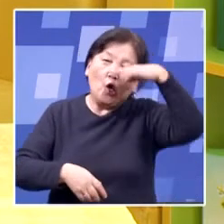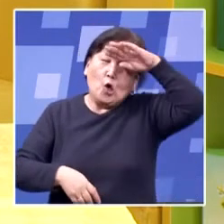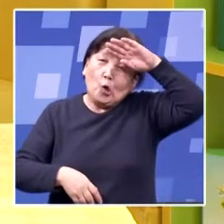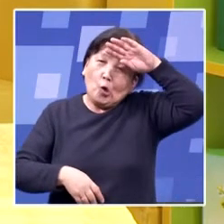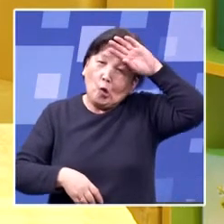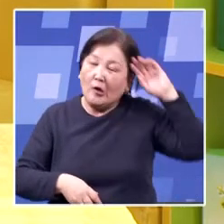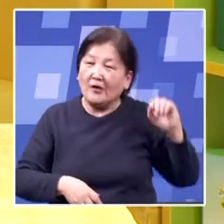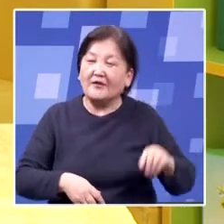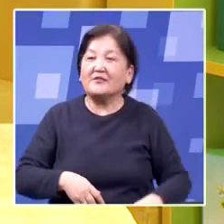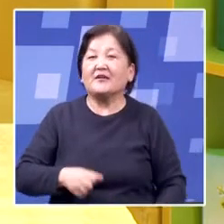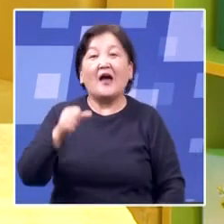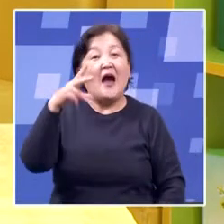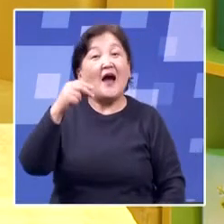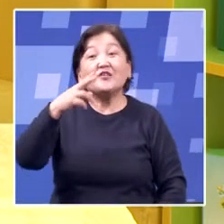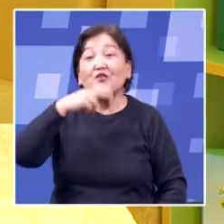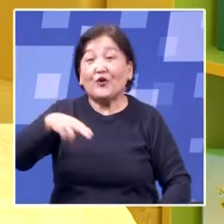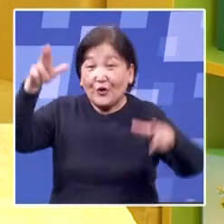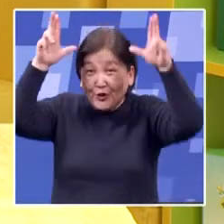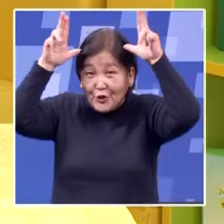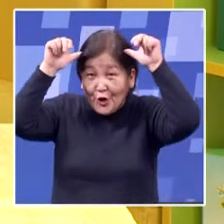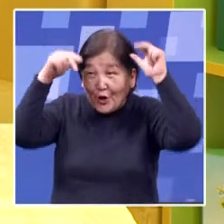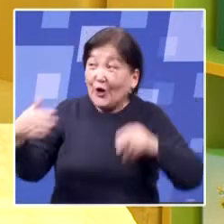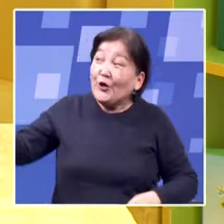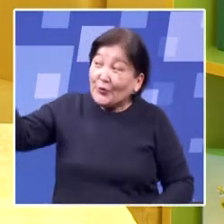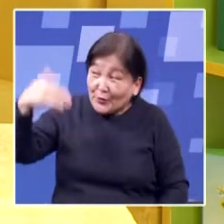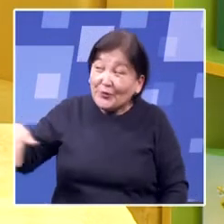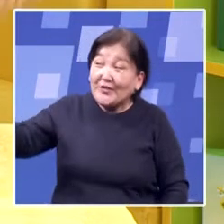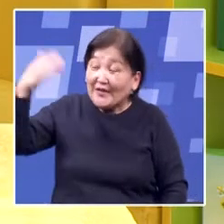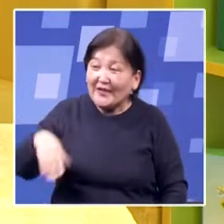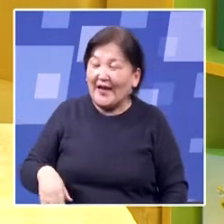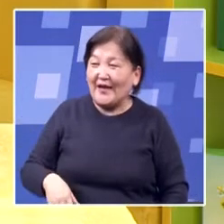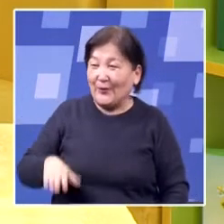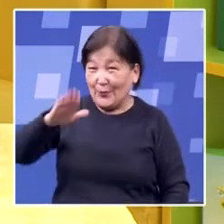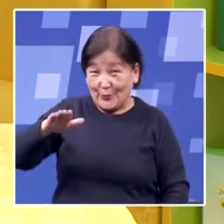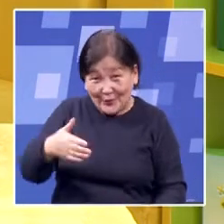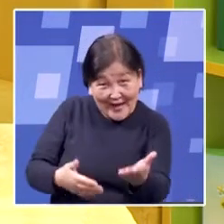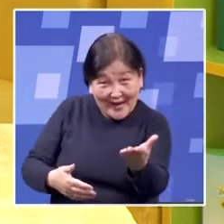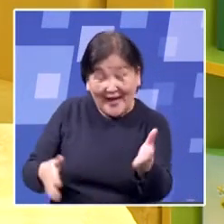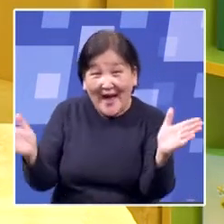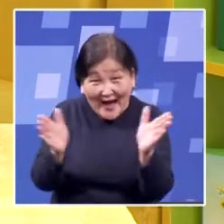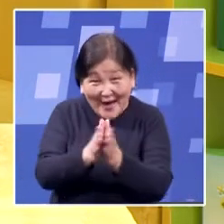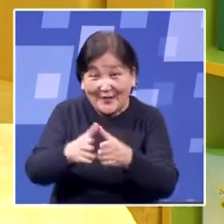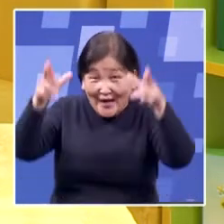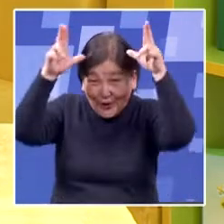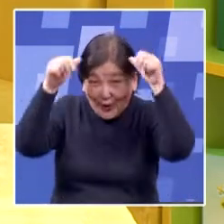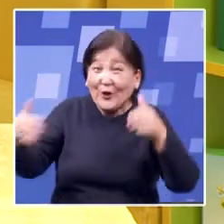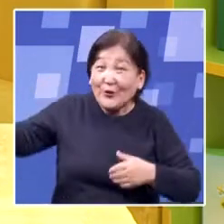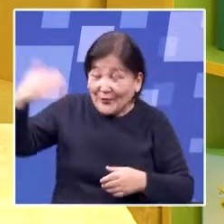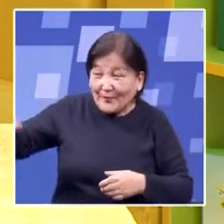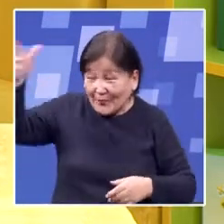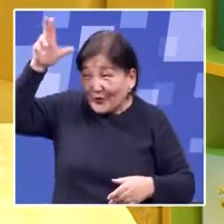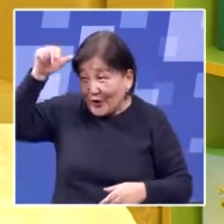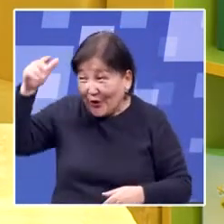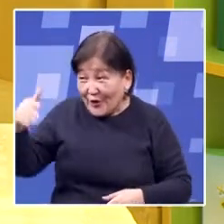дийлсэнгүү. Ингээд охин нохоогоо дуудчихэ. За бүгдээрээ гараа даллаараа хөөхтүүд ээ. За хамтдаа нохоог